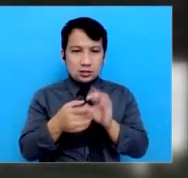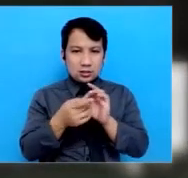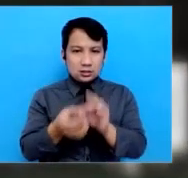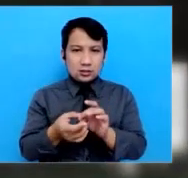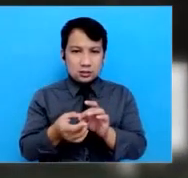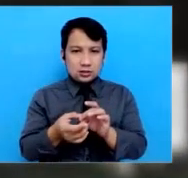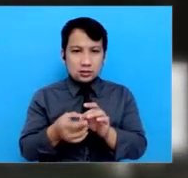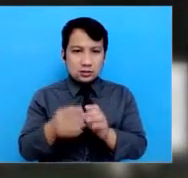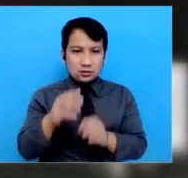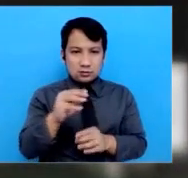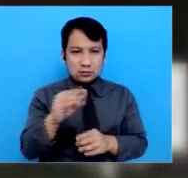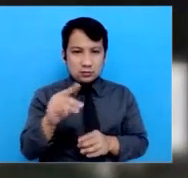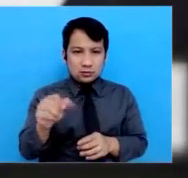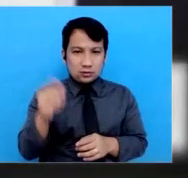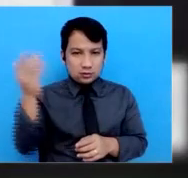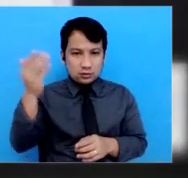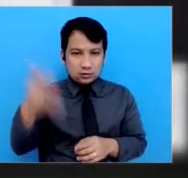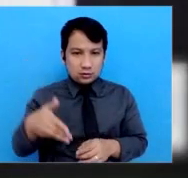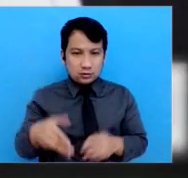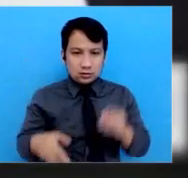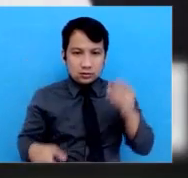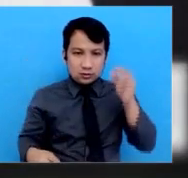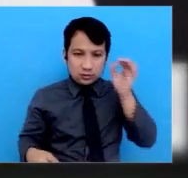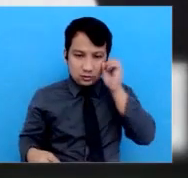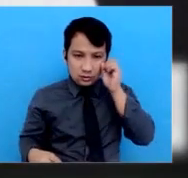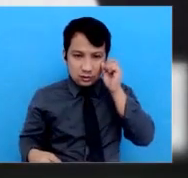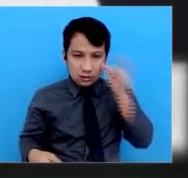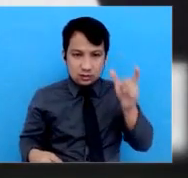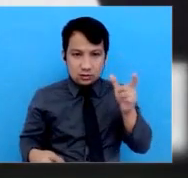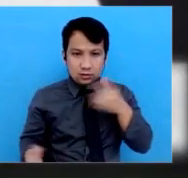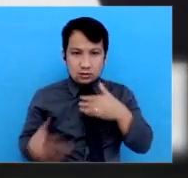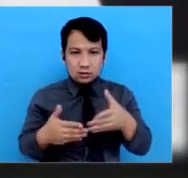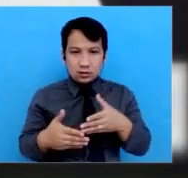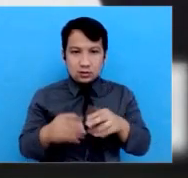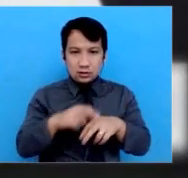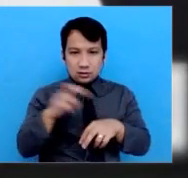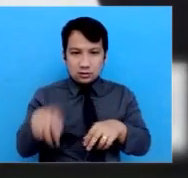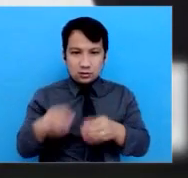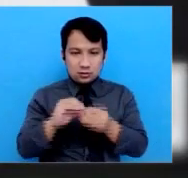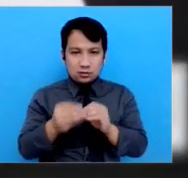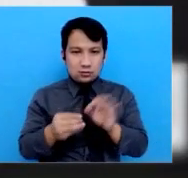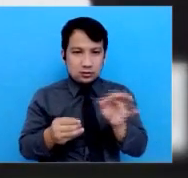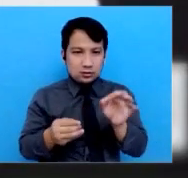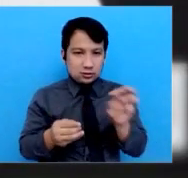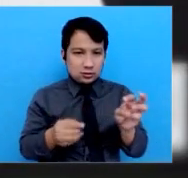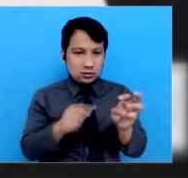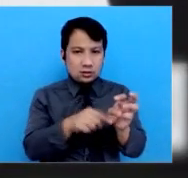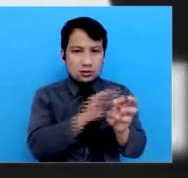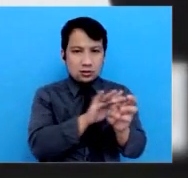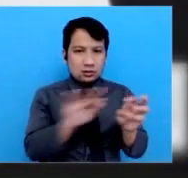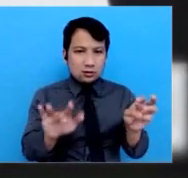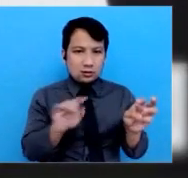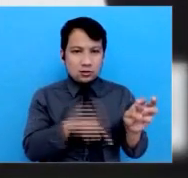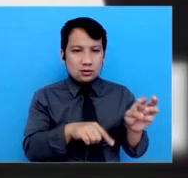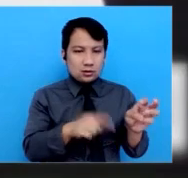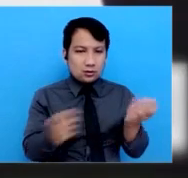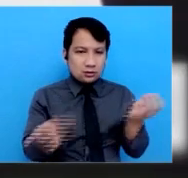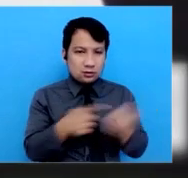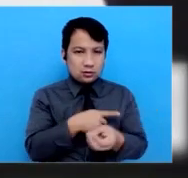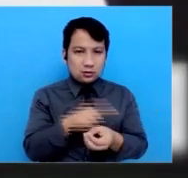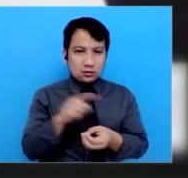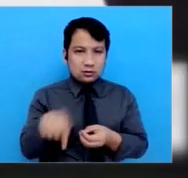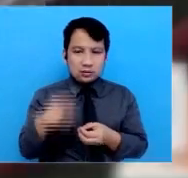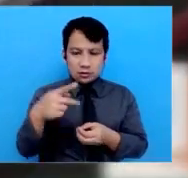dating MMDA spokesperson Celine Pialago. Mababakante ang number 96 sa balota dahil sa pagkakatanggal ng party